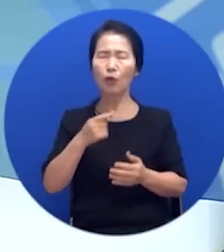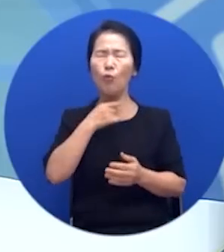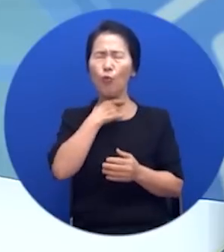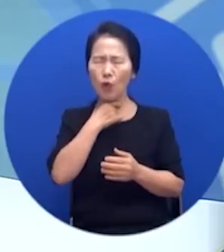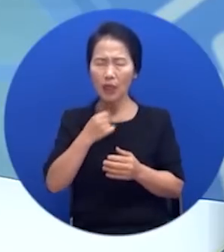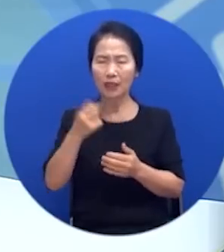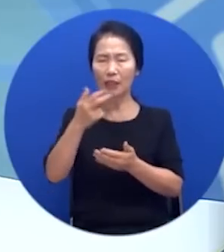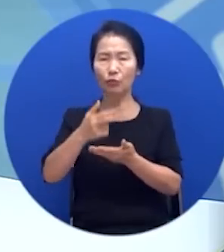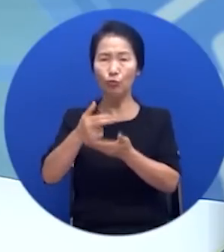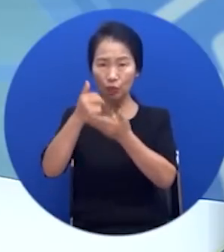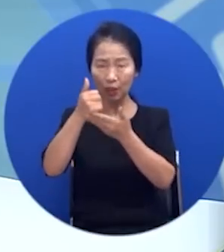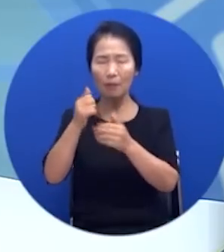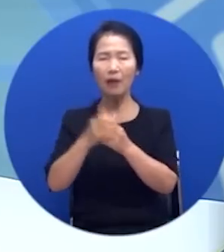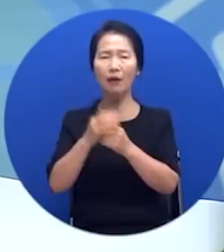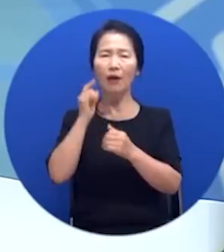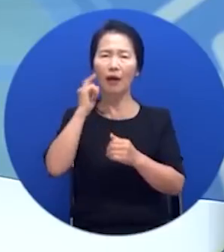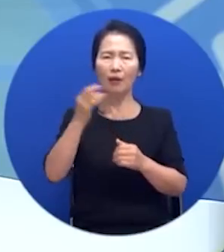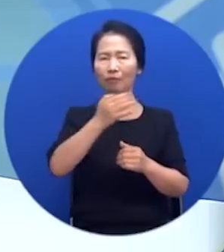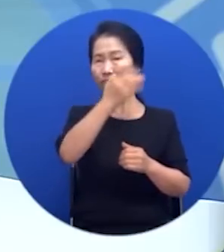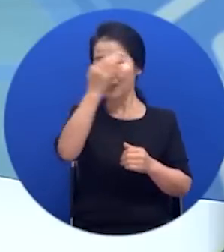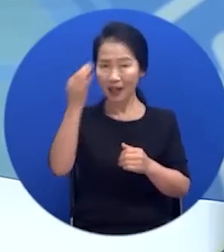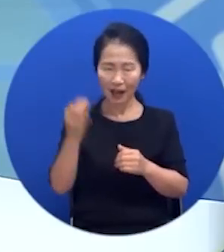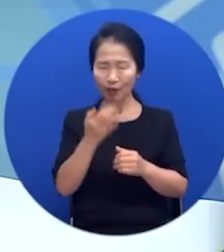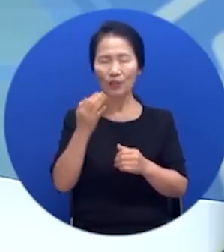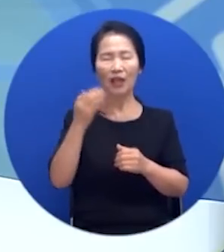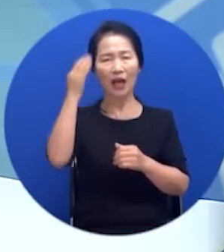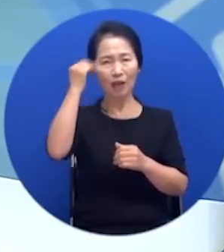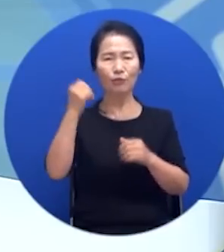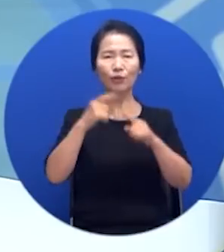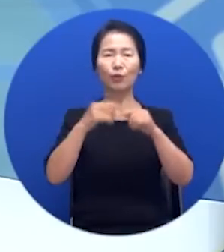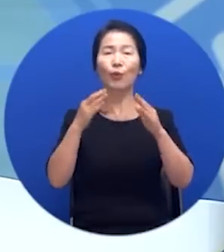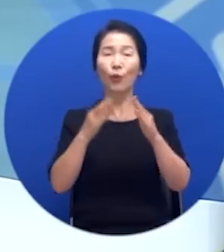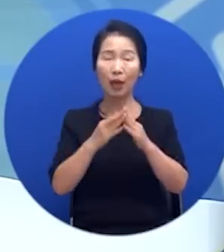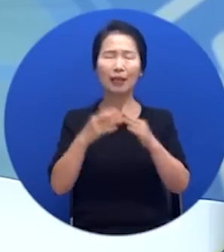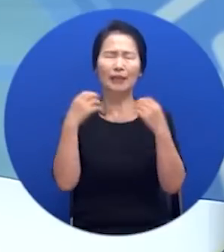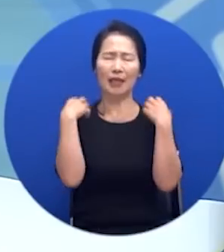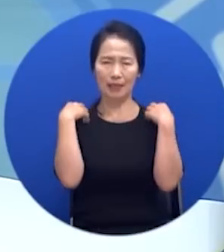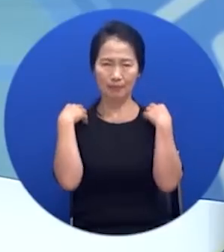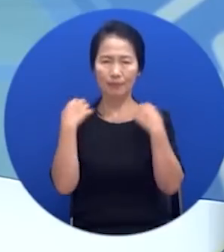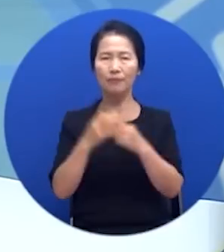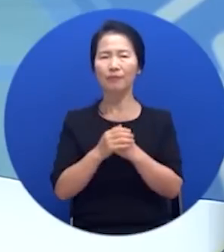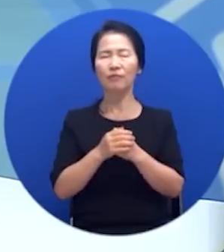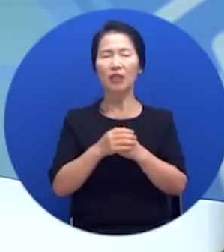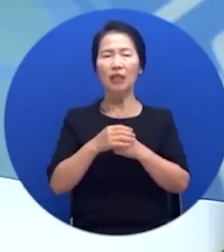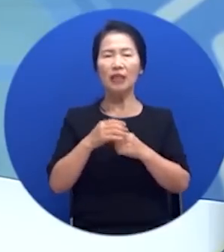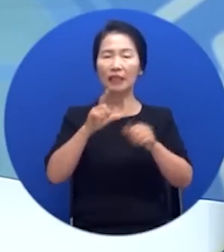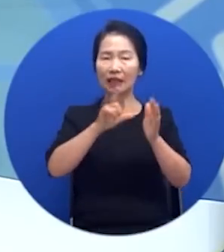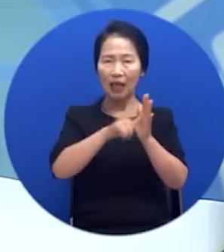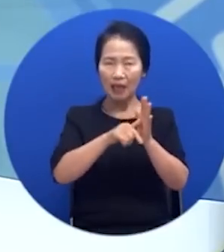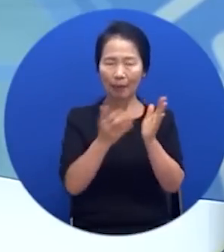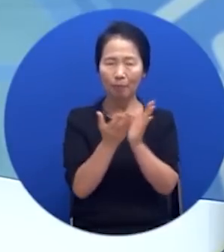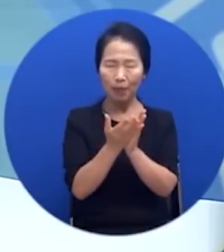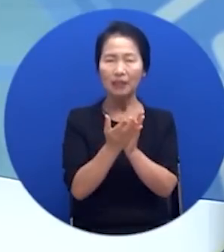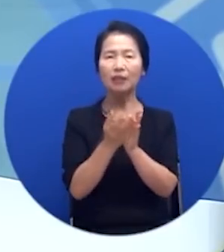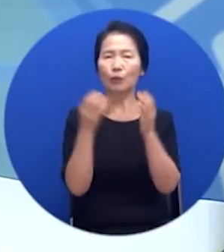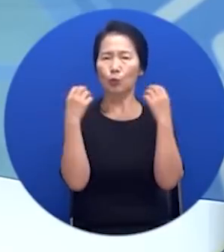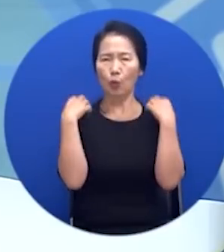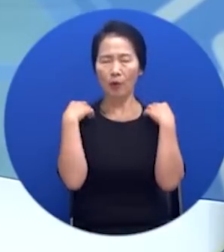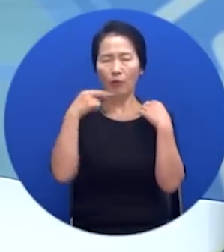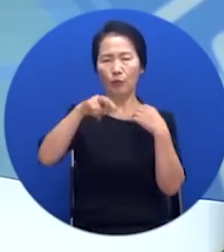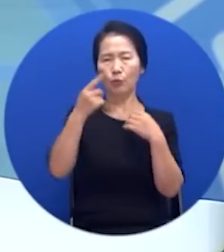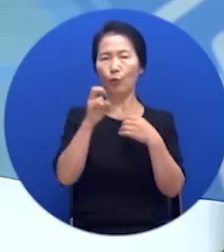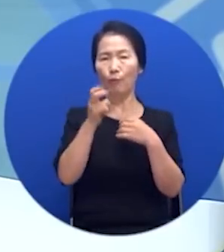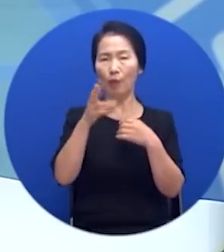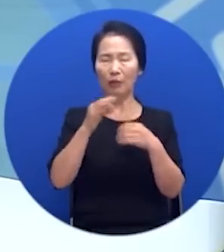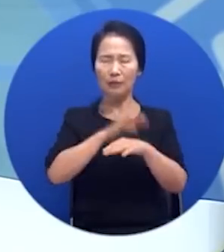주님의 아름다운 한국교회가 가진 교회적 책임과 시대적 소명을 잘 이루어서